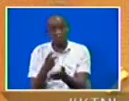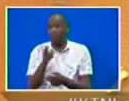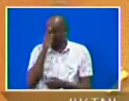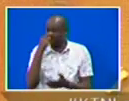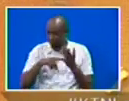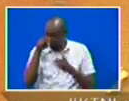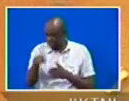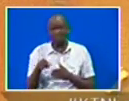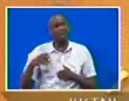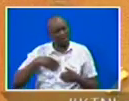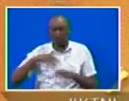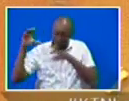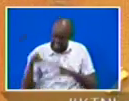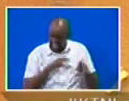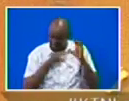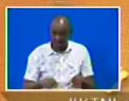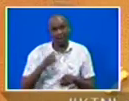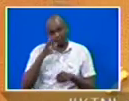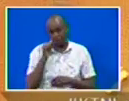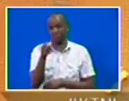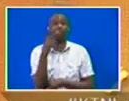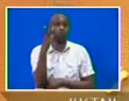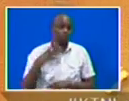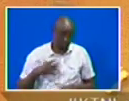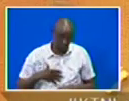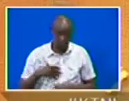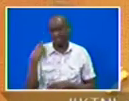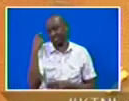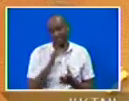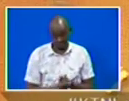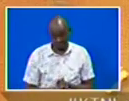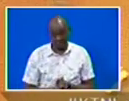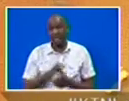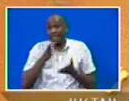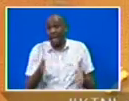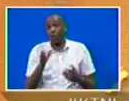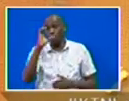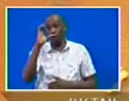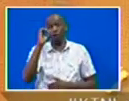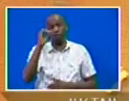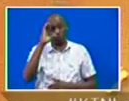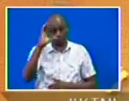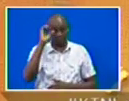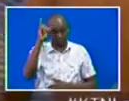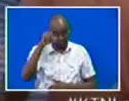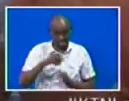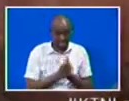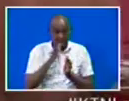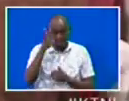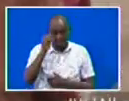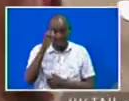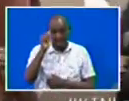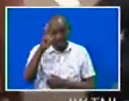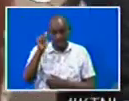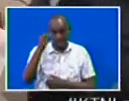ya kukosesha usingizi wakazi wa mji huo kwenye siku za hivi karibuni. Kulingana na OCPD wa Kisumu Mutuma Maweo, wananchi